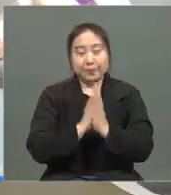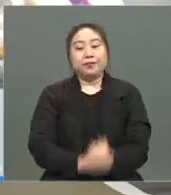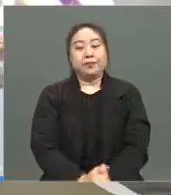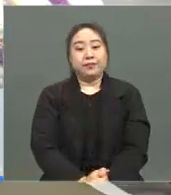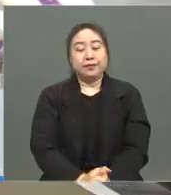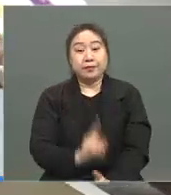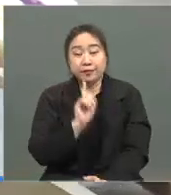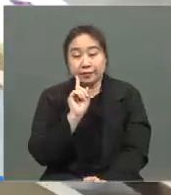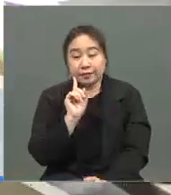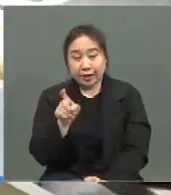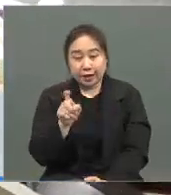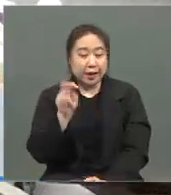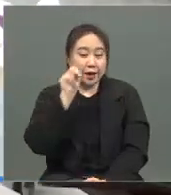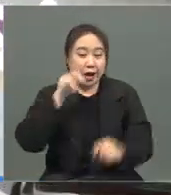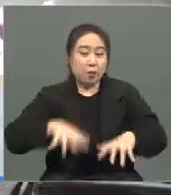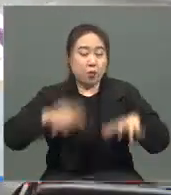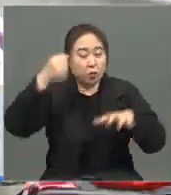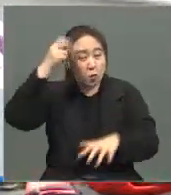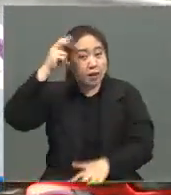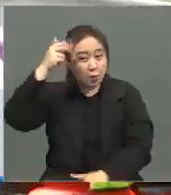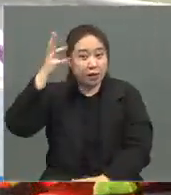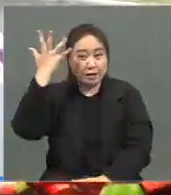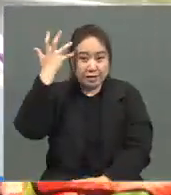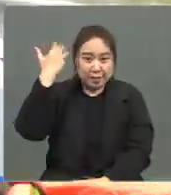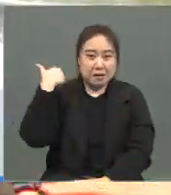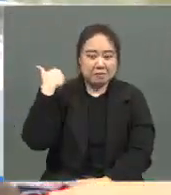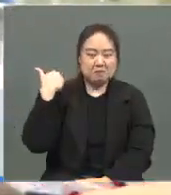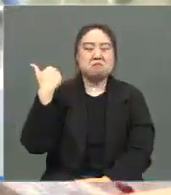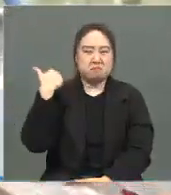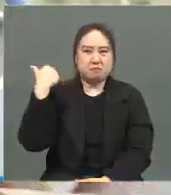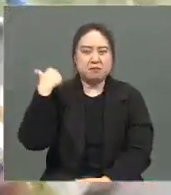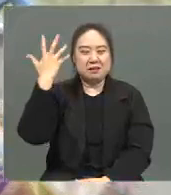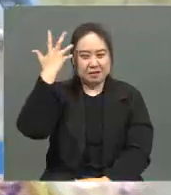ไงอยู่กับน้ำมา 2-3 วันแล้วเครียดไหมคะ เครียดอยู่ค่ะ